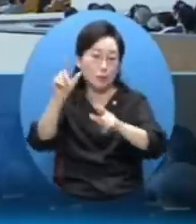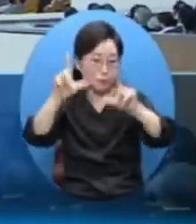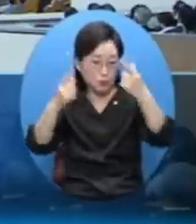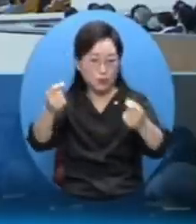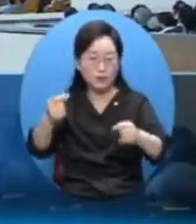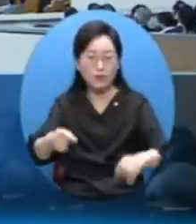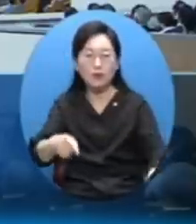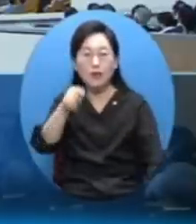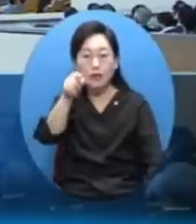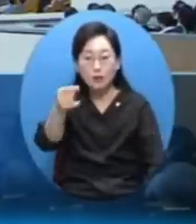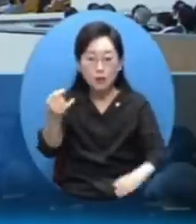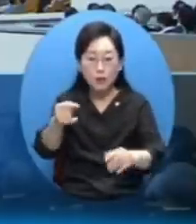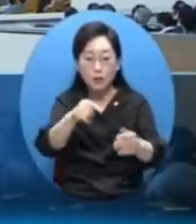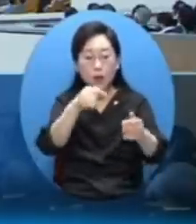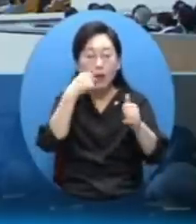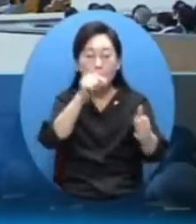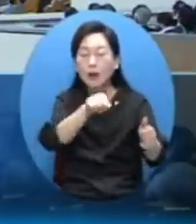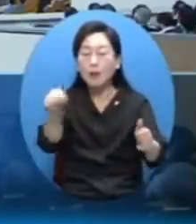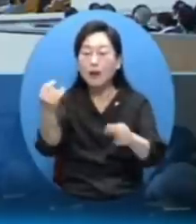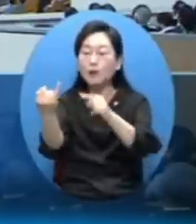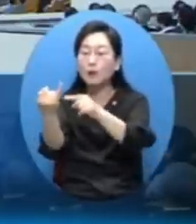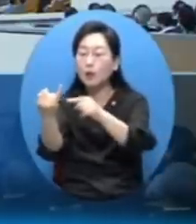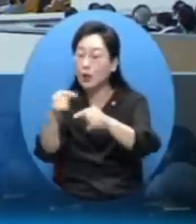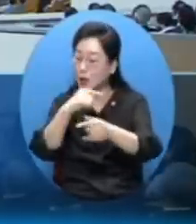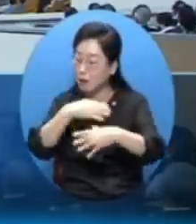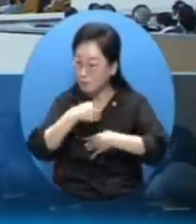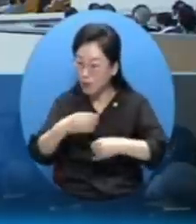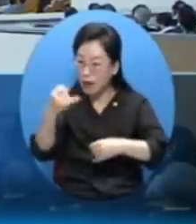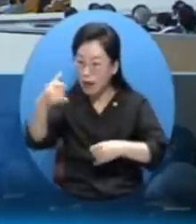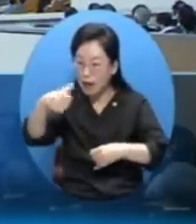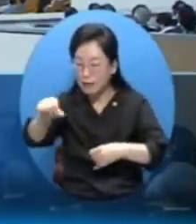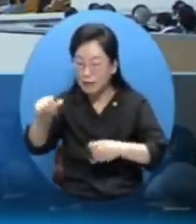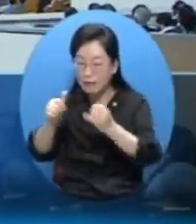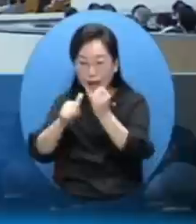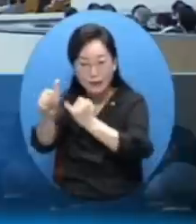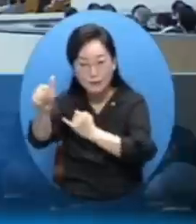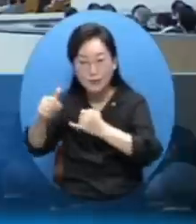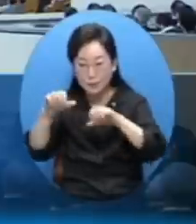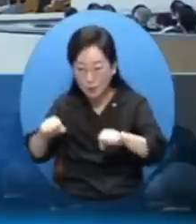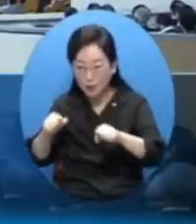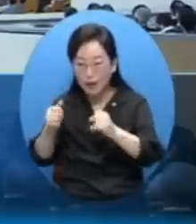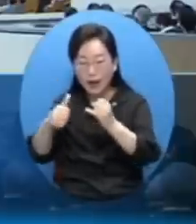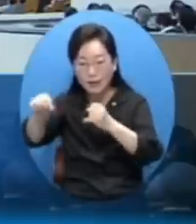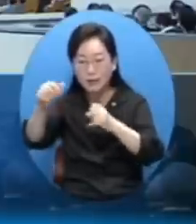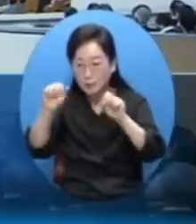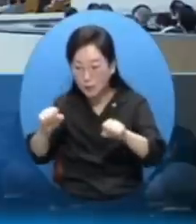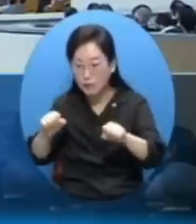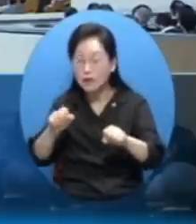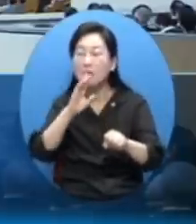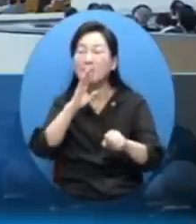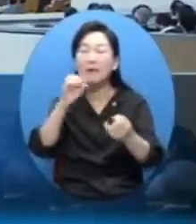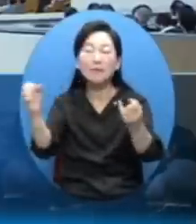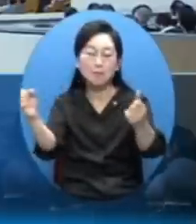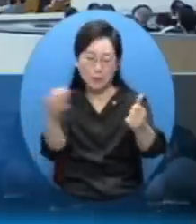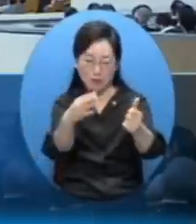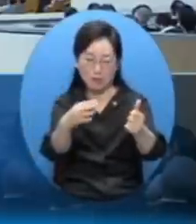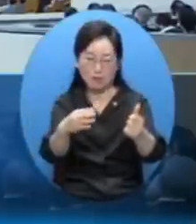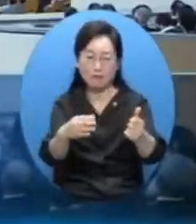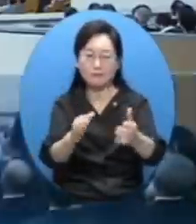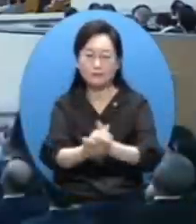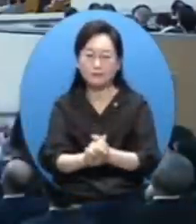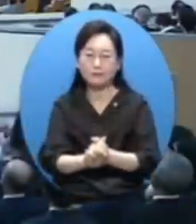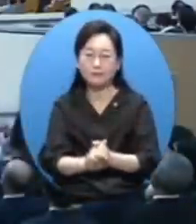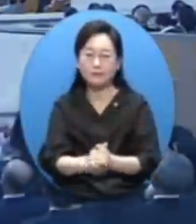이르기를 너는 평안하냐 내 앞에 평안하냐 아이가 평안하냐 하라 하였더니 여인이 대답하되 평안하다 하고